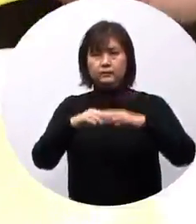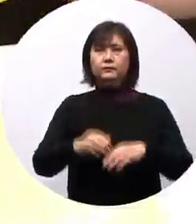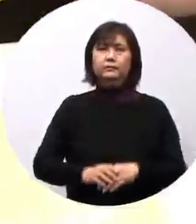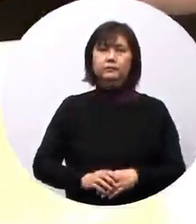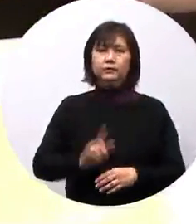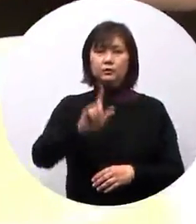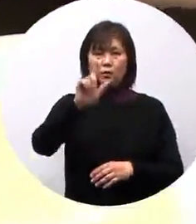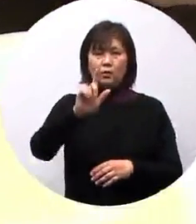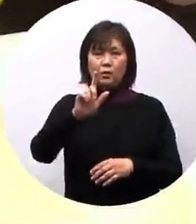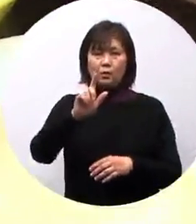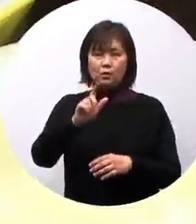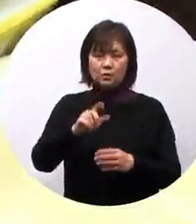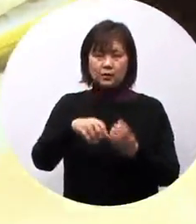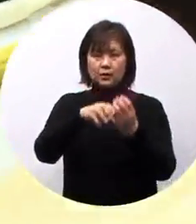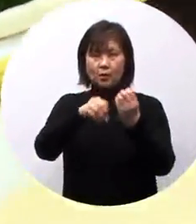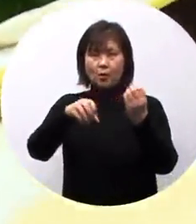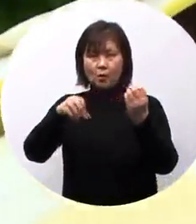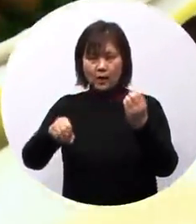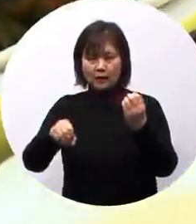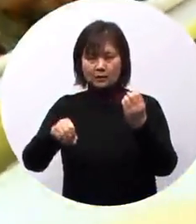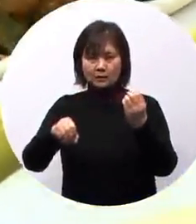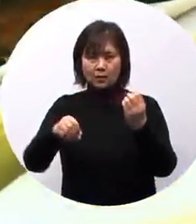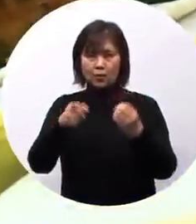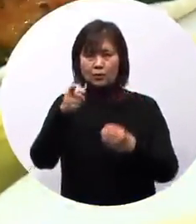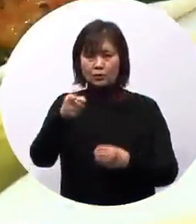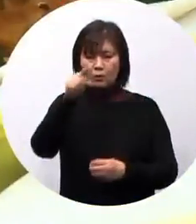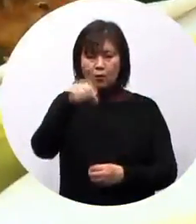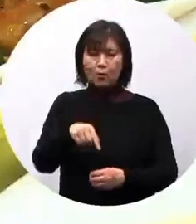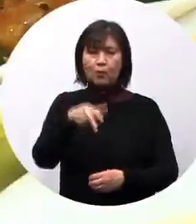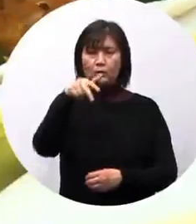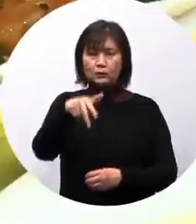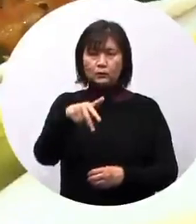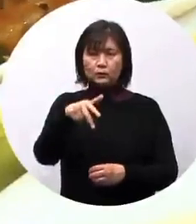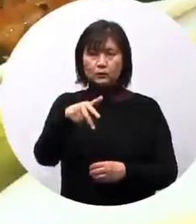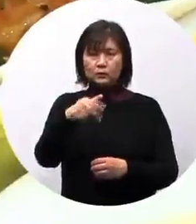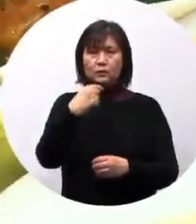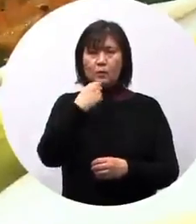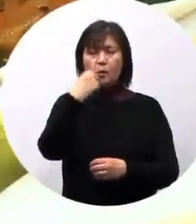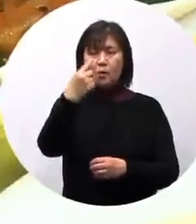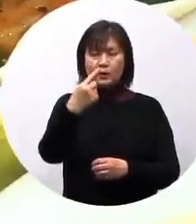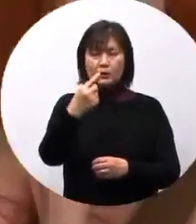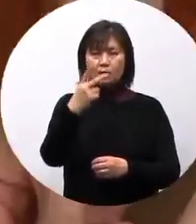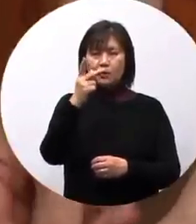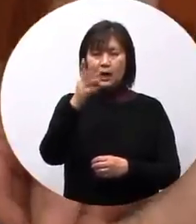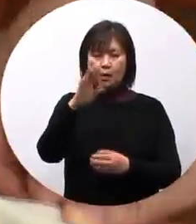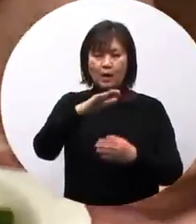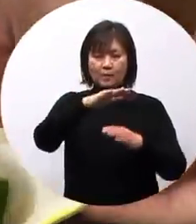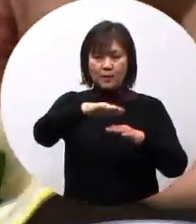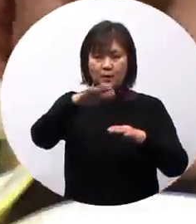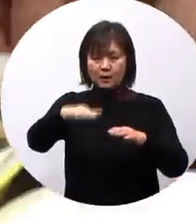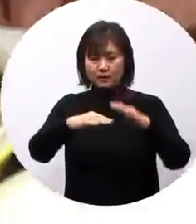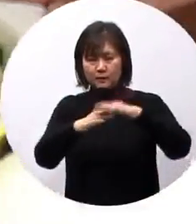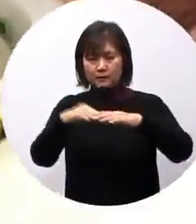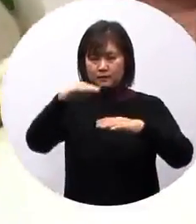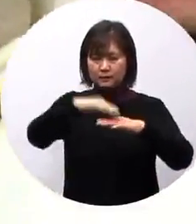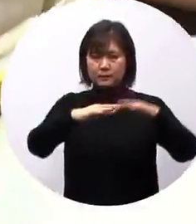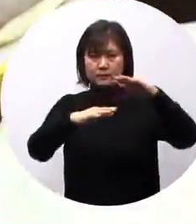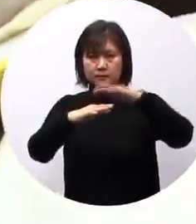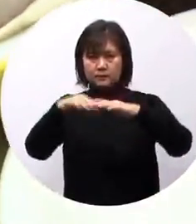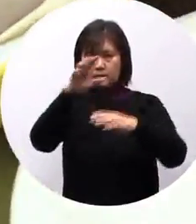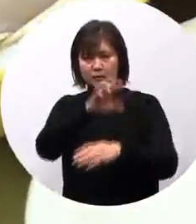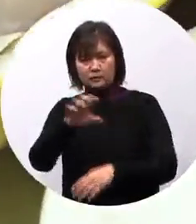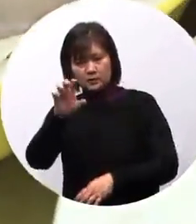その上にほうれん草、トマトソースを、さらにもう一度餃子の皮、ほうれん草を乗せていきます